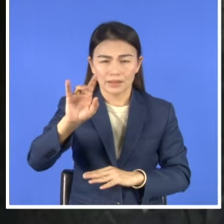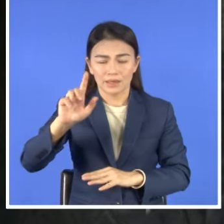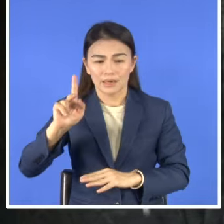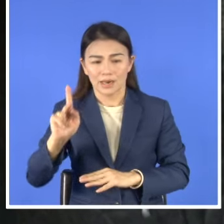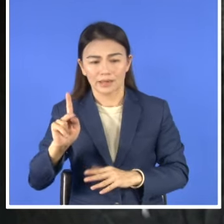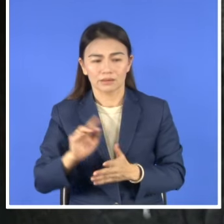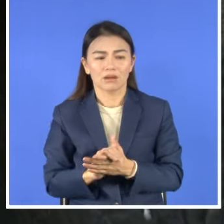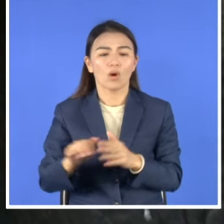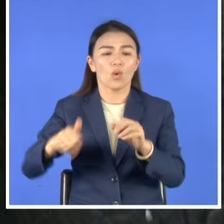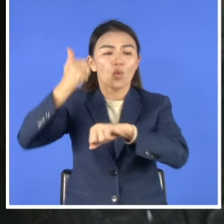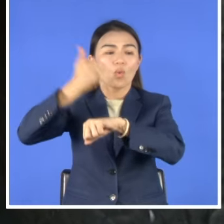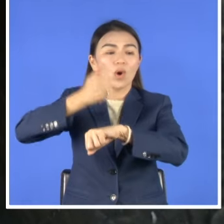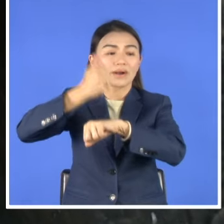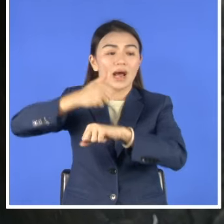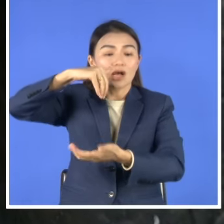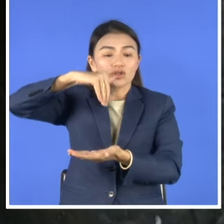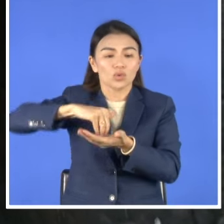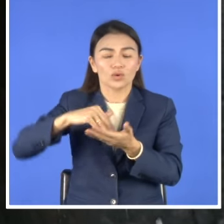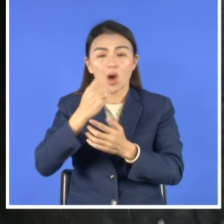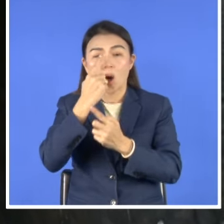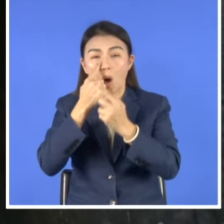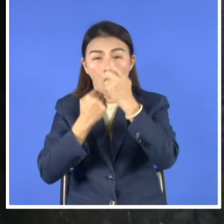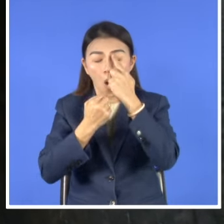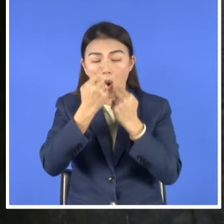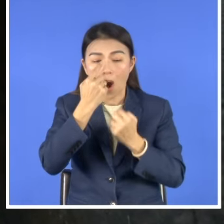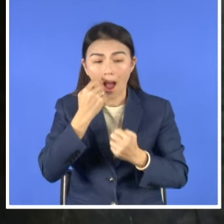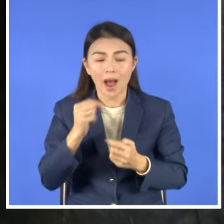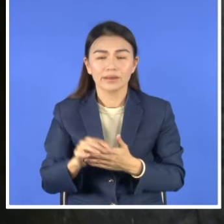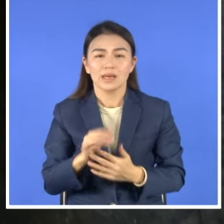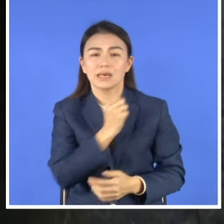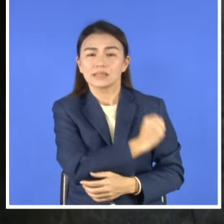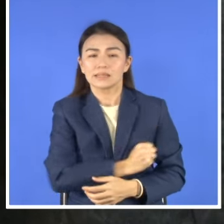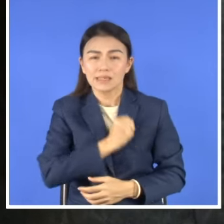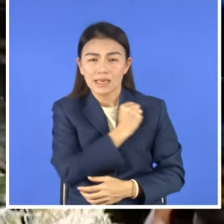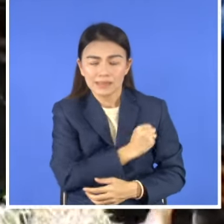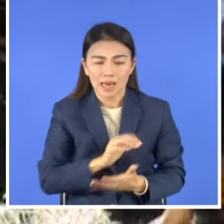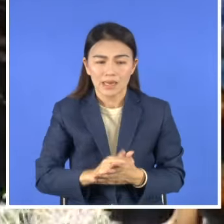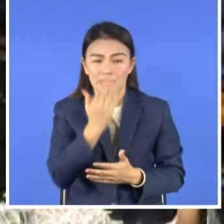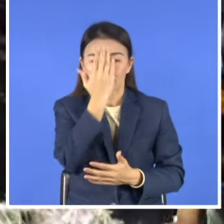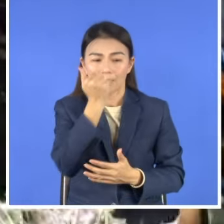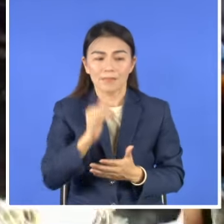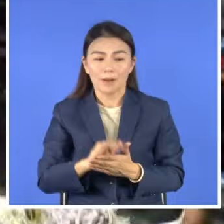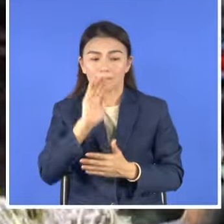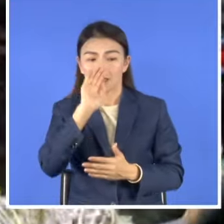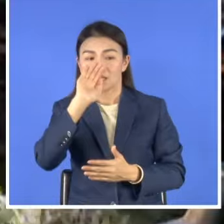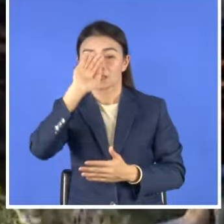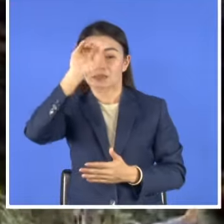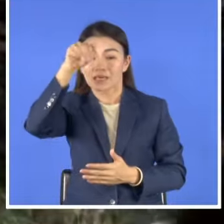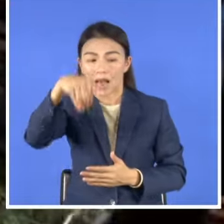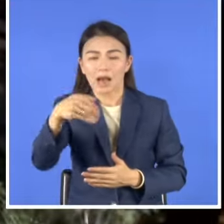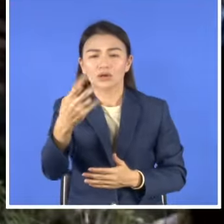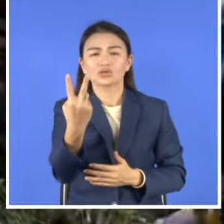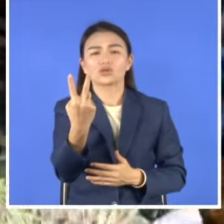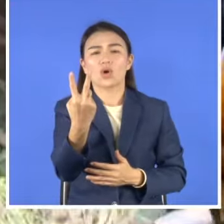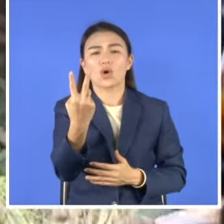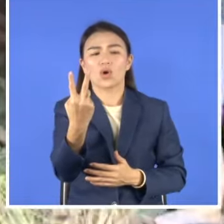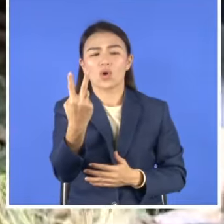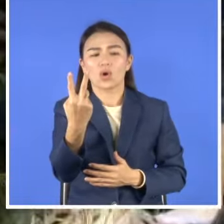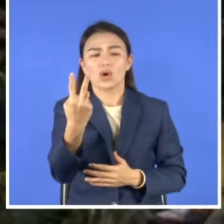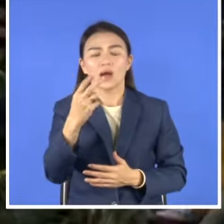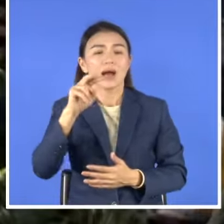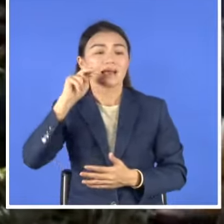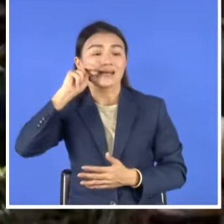ห่มร้องไห้ด้วยความเสียใจเพราะว่าท้ายที่สุดแล้วต้องเสียช้างคือพังพลอยทองและพังฟ้าใสน้ำป่ามัน